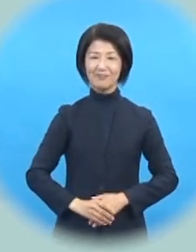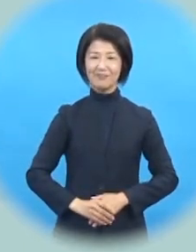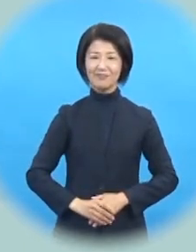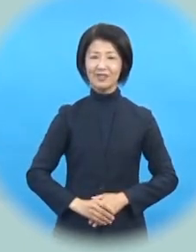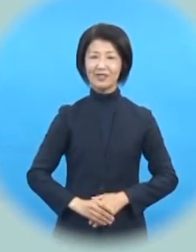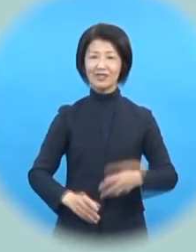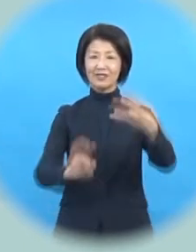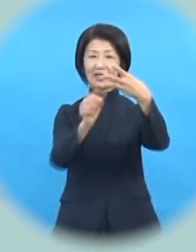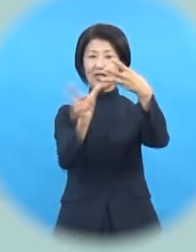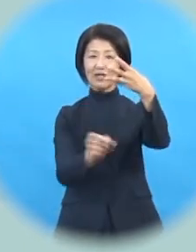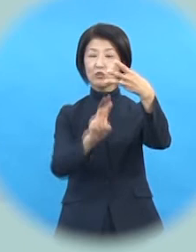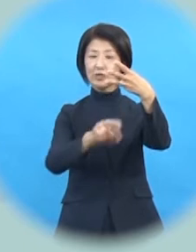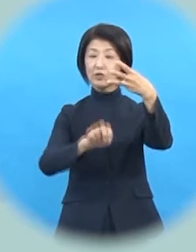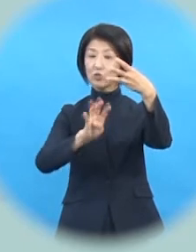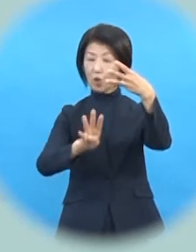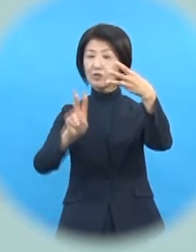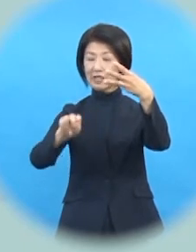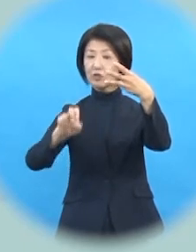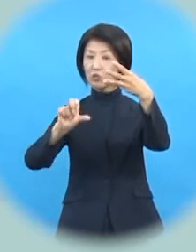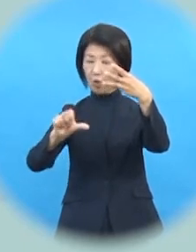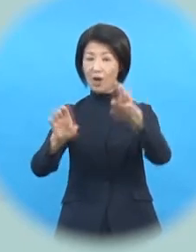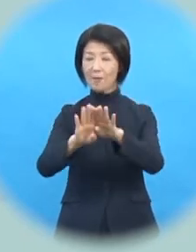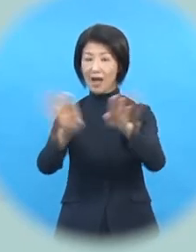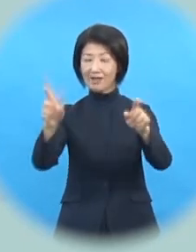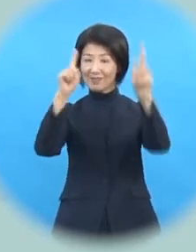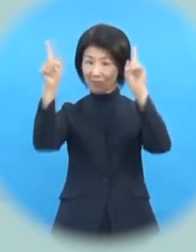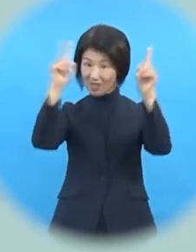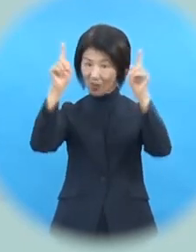24、25日はオープニングイベントもやってるよ。